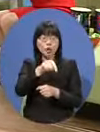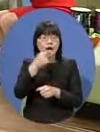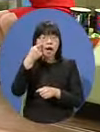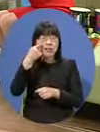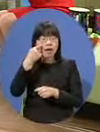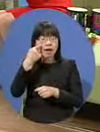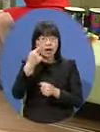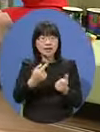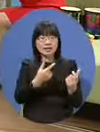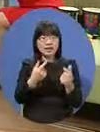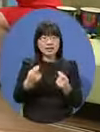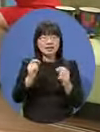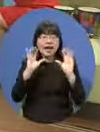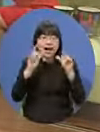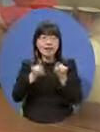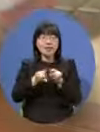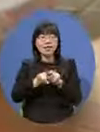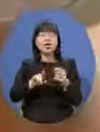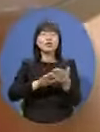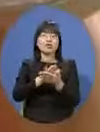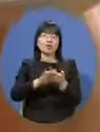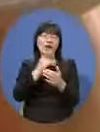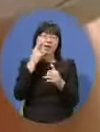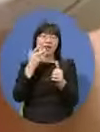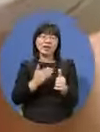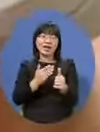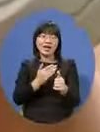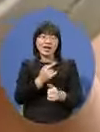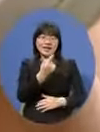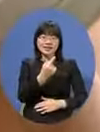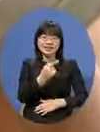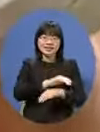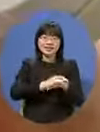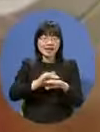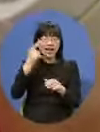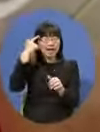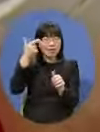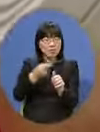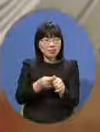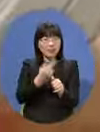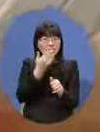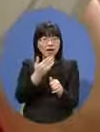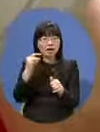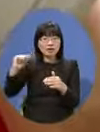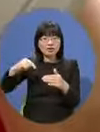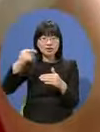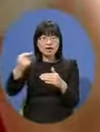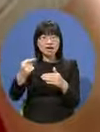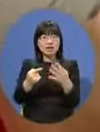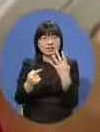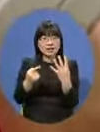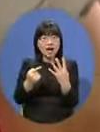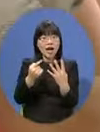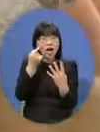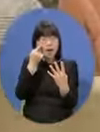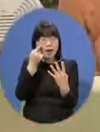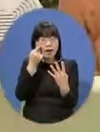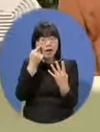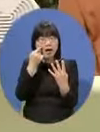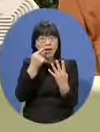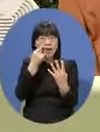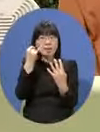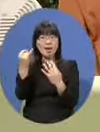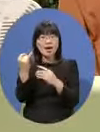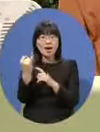그래서 같이 아이랑 노는 거예요. 그래서 1을 아이가 잘 인식하게 되면 그 다음에는 4를 한번 눌러볼래? 그래서